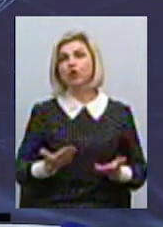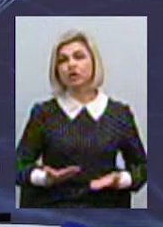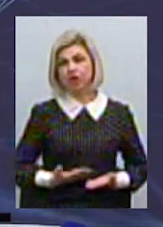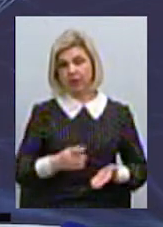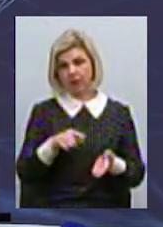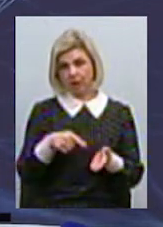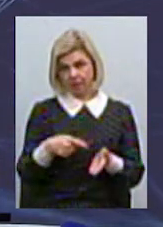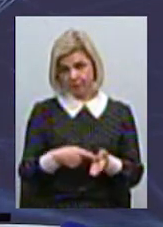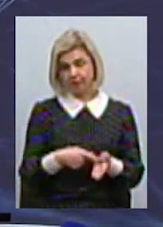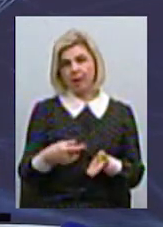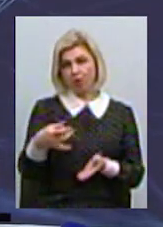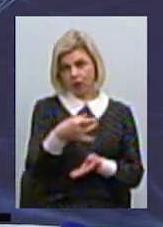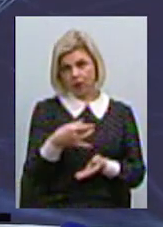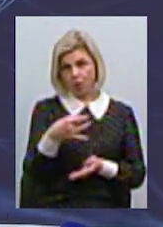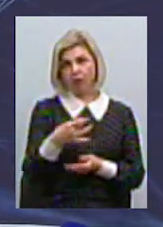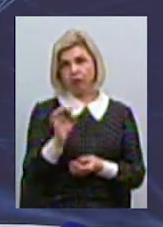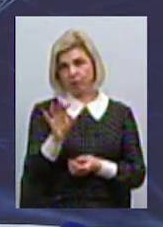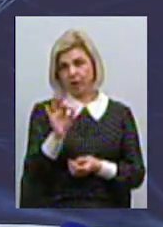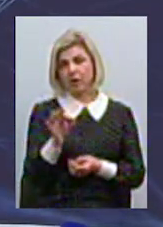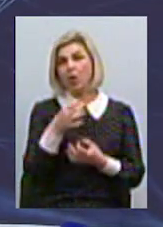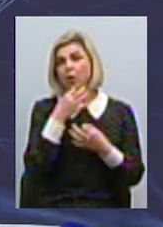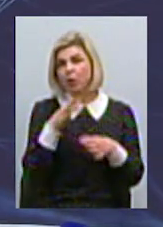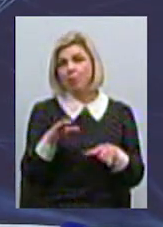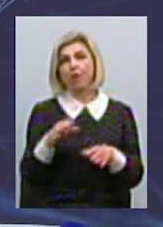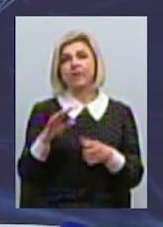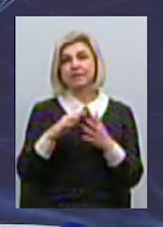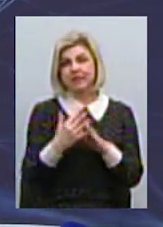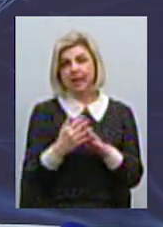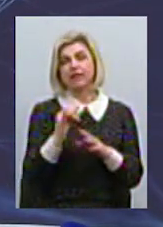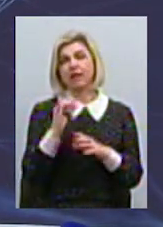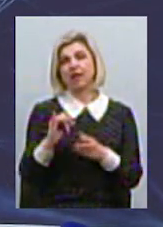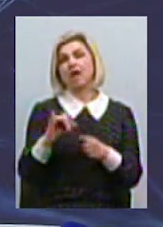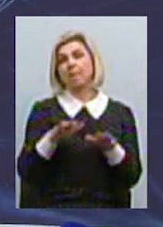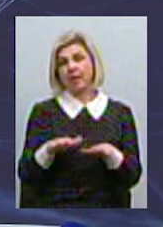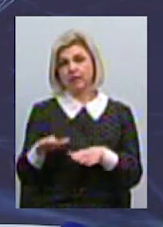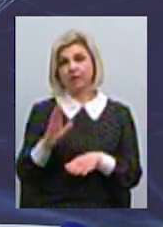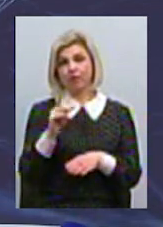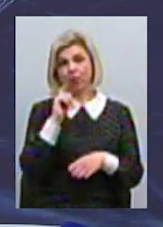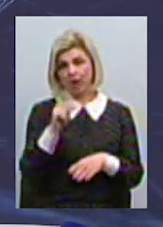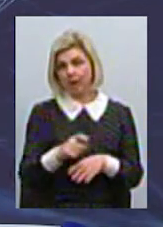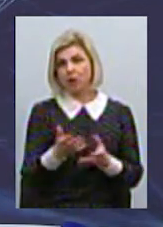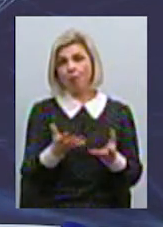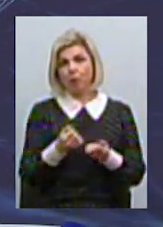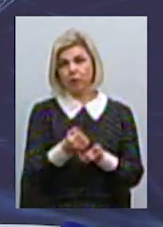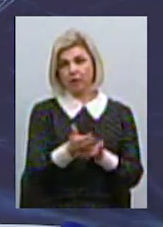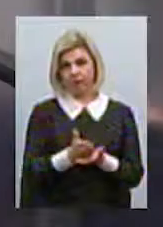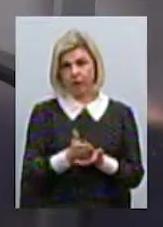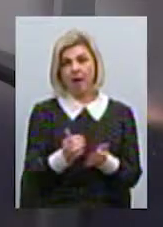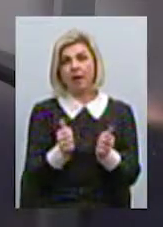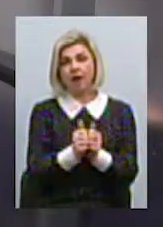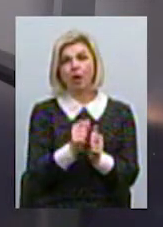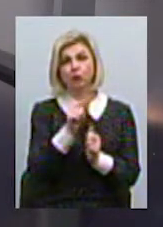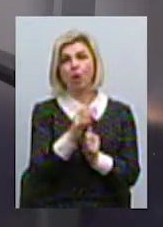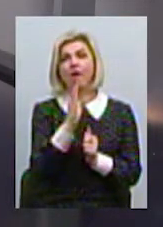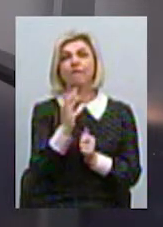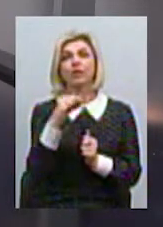Корабельного району, це мешканці будь-якого міста і селища України можуть приїхати туди і отримати послуги. Рядом там знаходиться